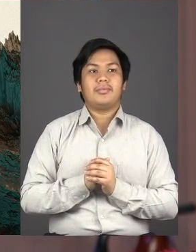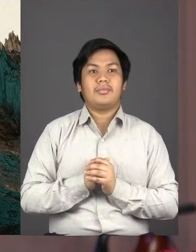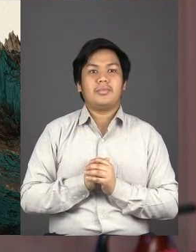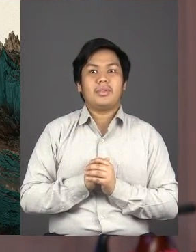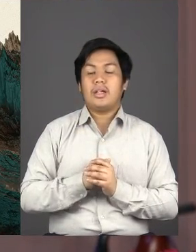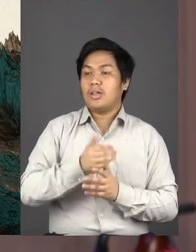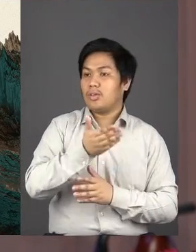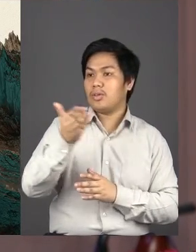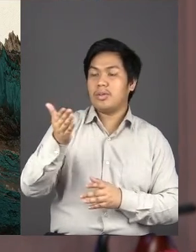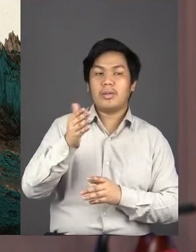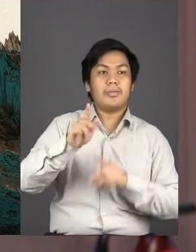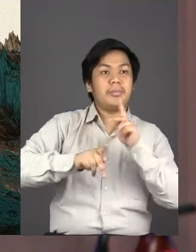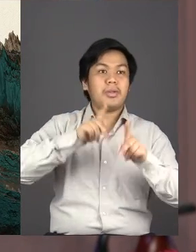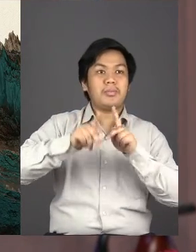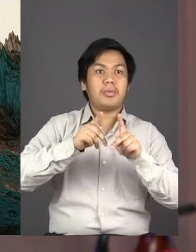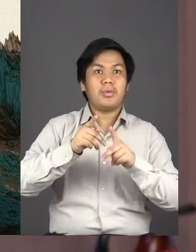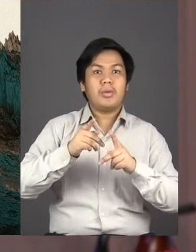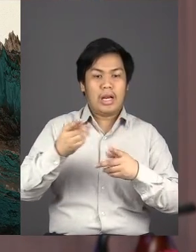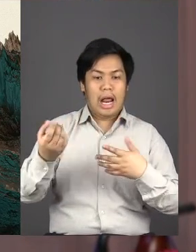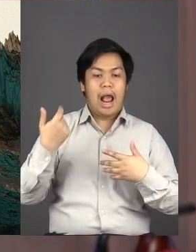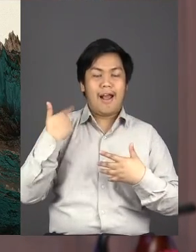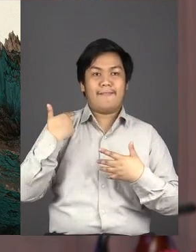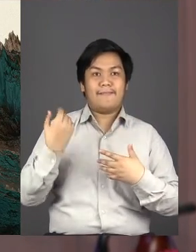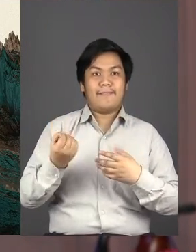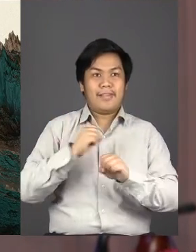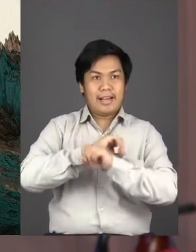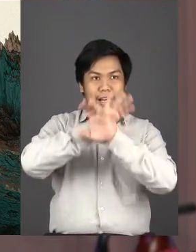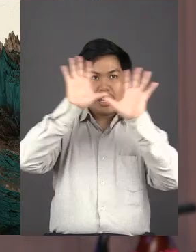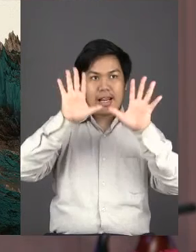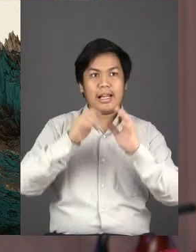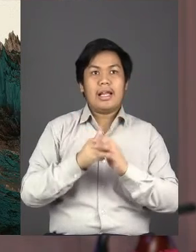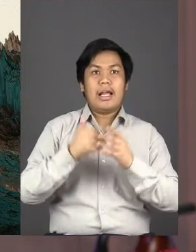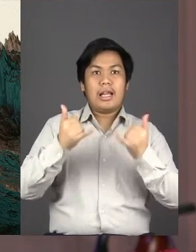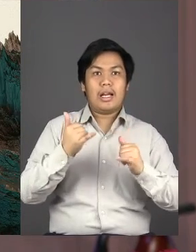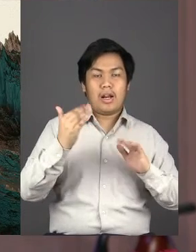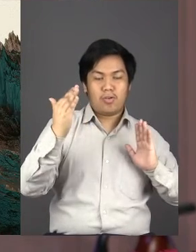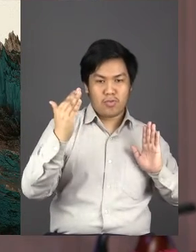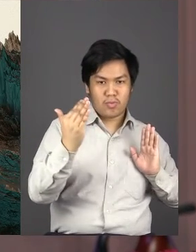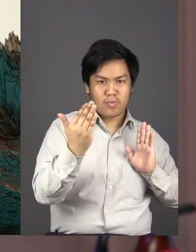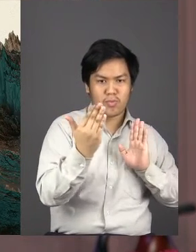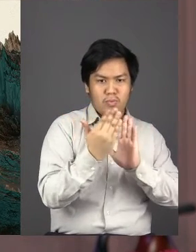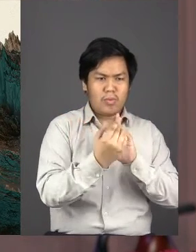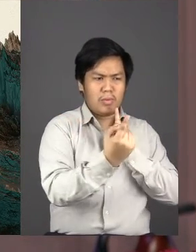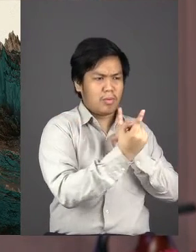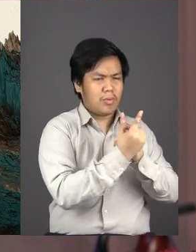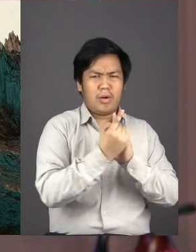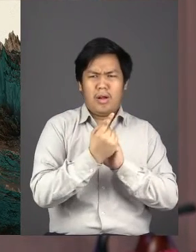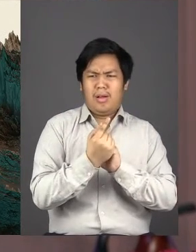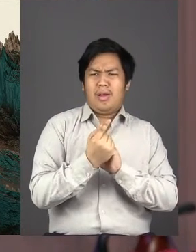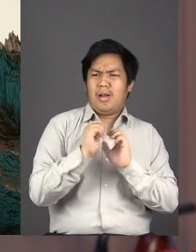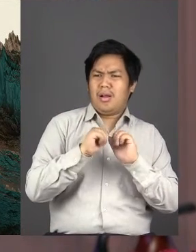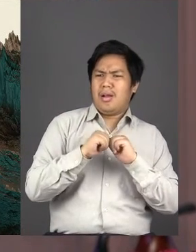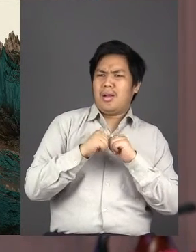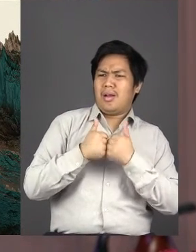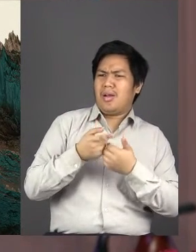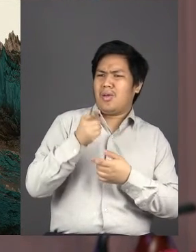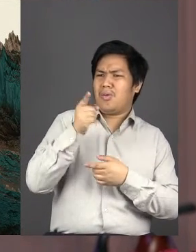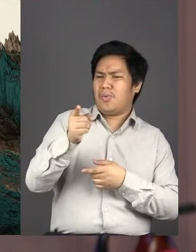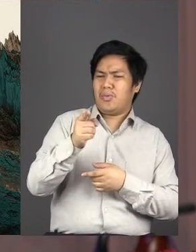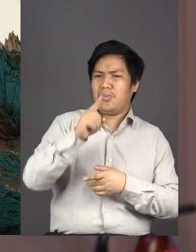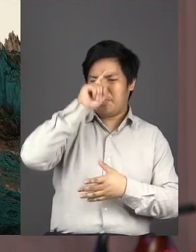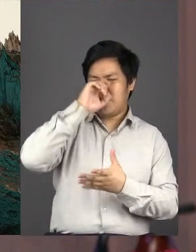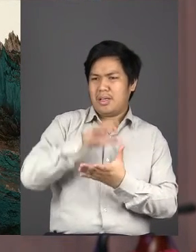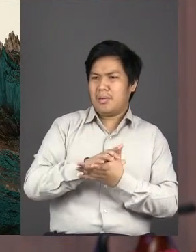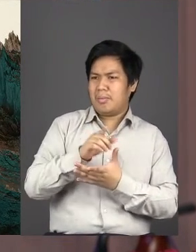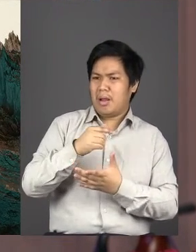naambunan ng liwanag ng Diyos sa pamagitan ng buhay natin, lalapit na ngayon sila sa inyo. Nagtataka, bakit ba kayo ganyan? Ano bang meron ka na wala